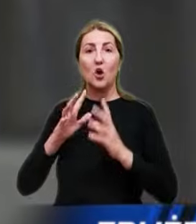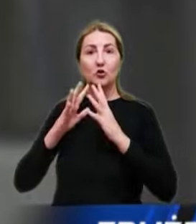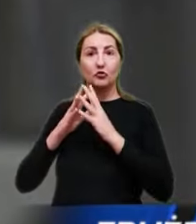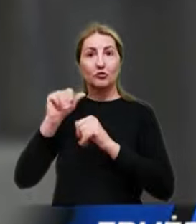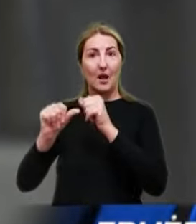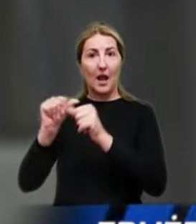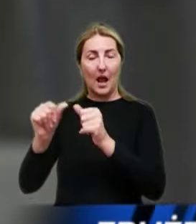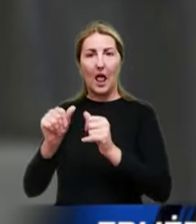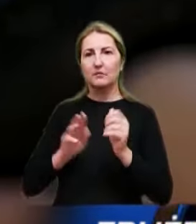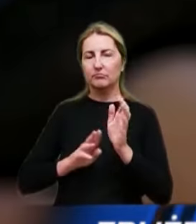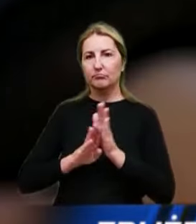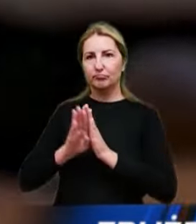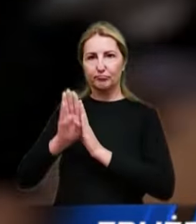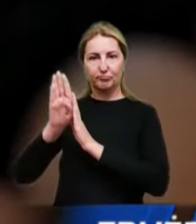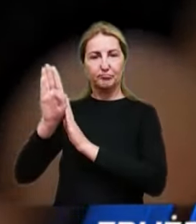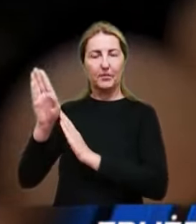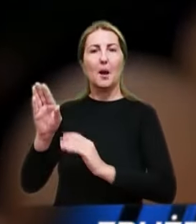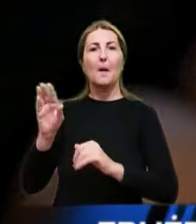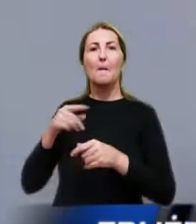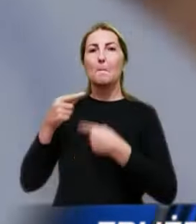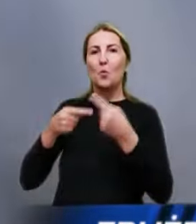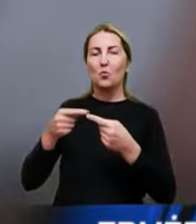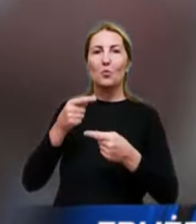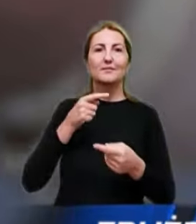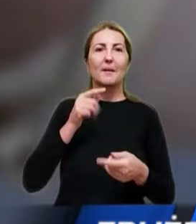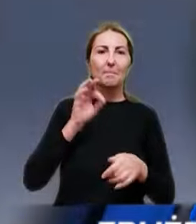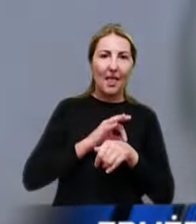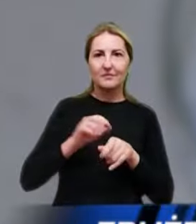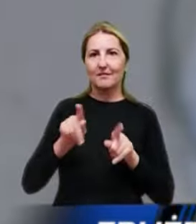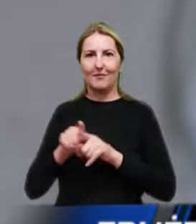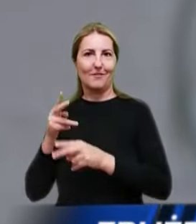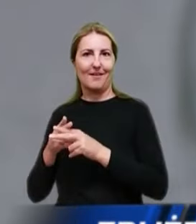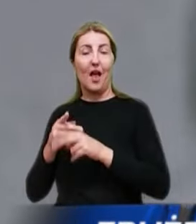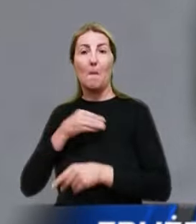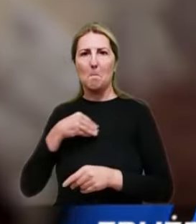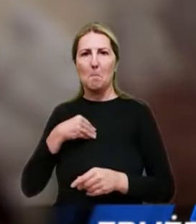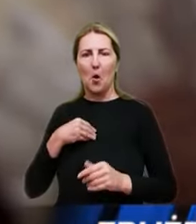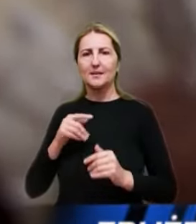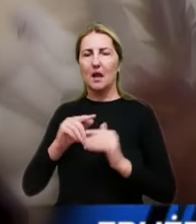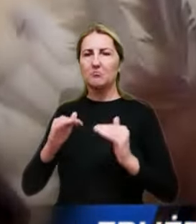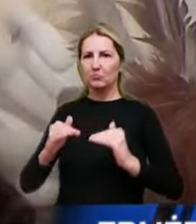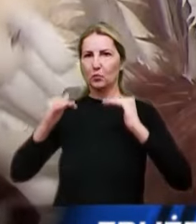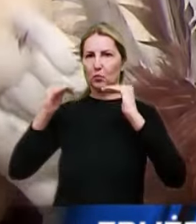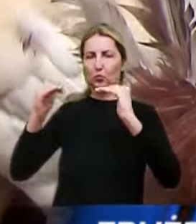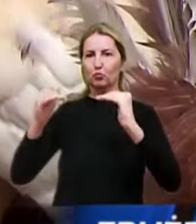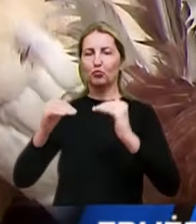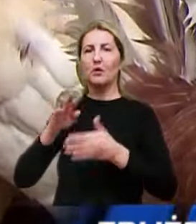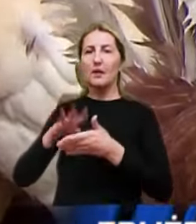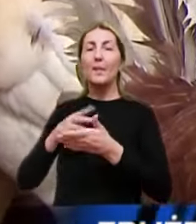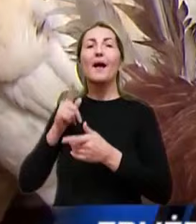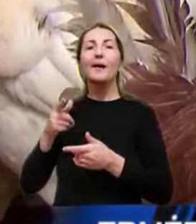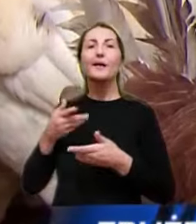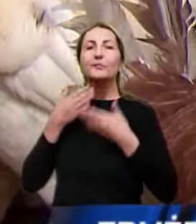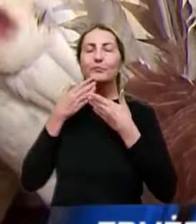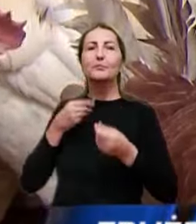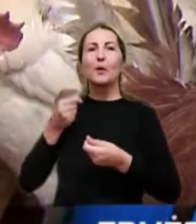to znacznie produkcja mięsa, tak samo jaj. Polska wciąż utrzymuje wysoką pozycję na rynku. Wpływają na to konkurencyjne ceny